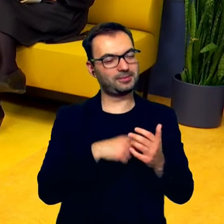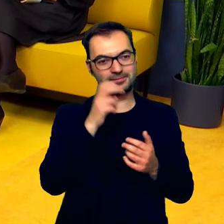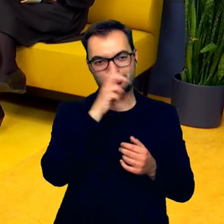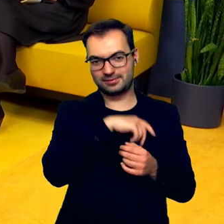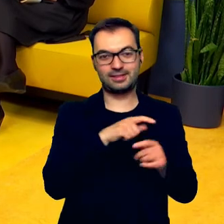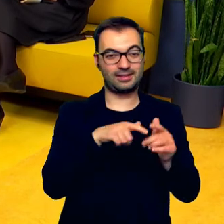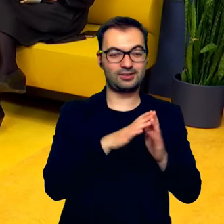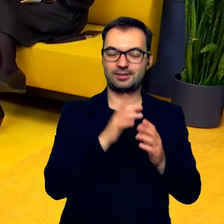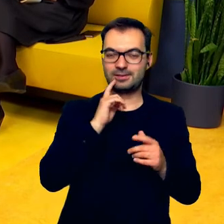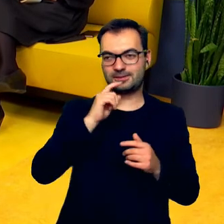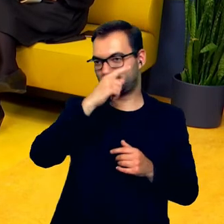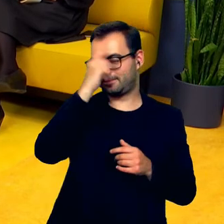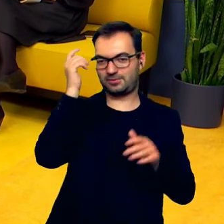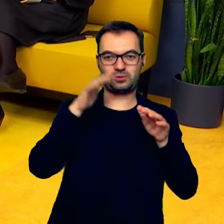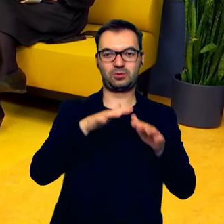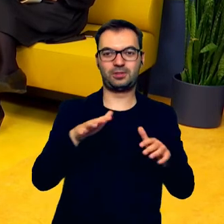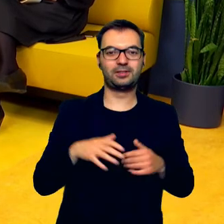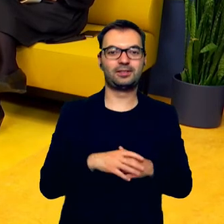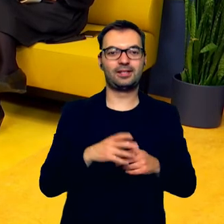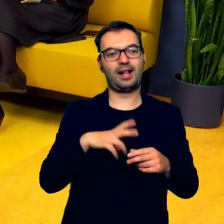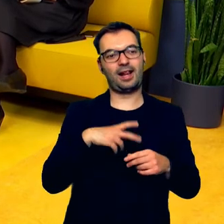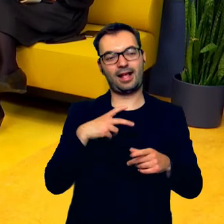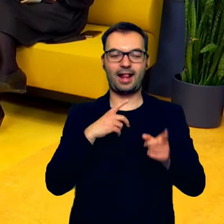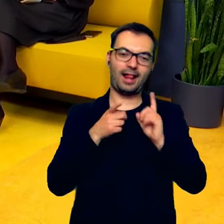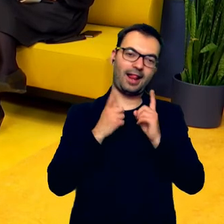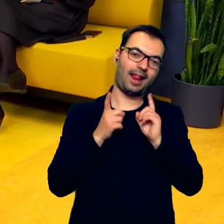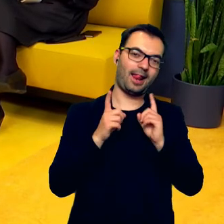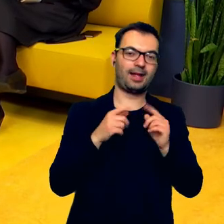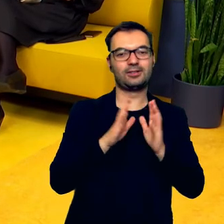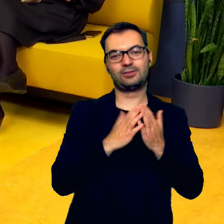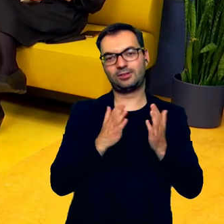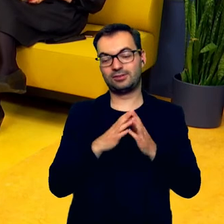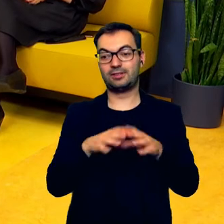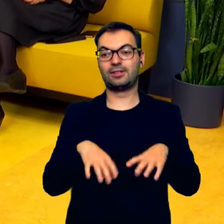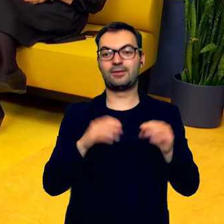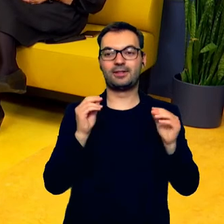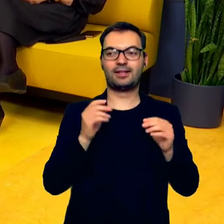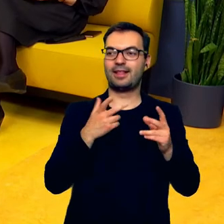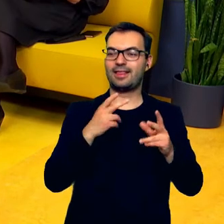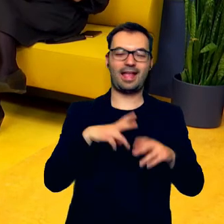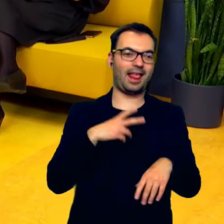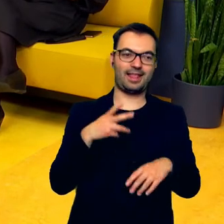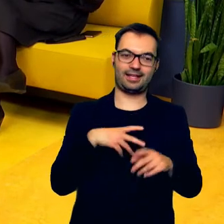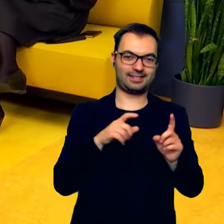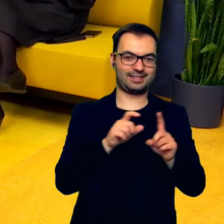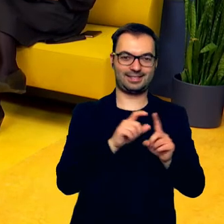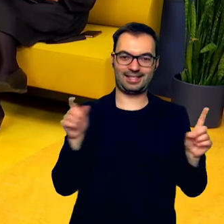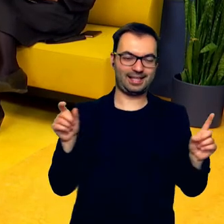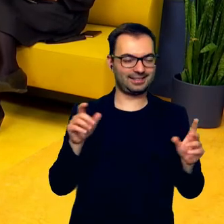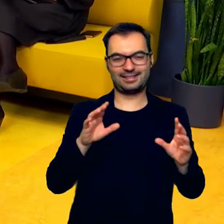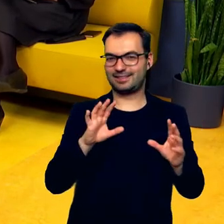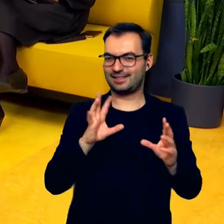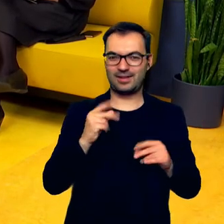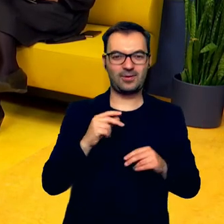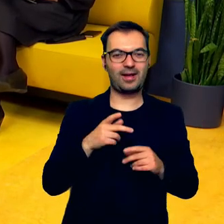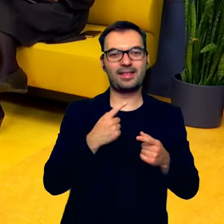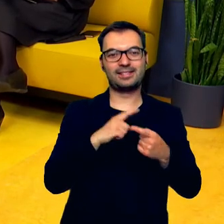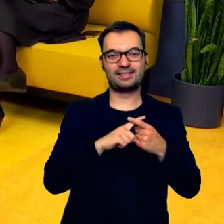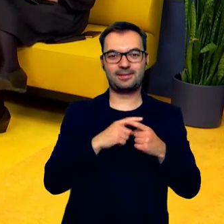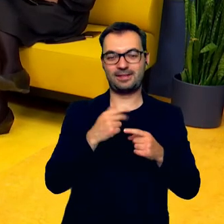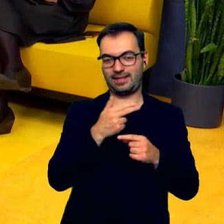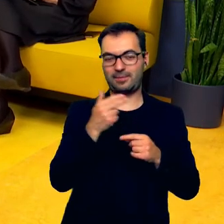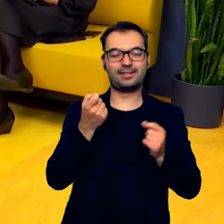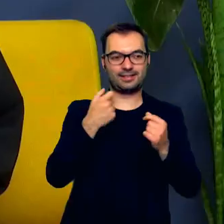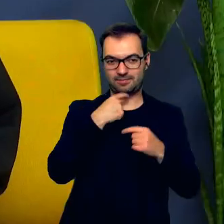smaczek i takich smaczków naprawdę jest sporo. My tak elegancko rozmawiamy o tej powieści, ona się zaczyna od tak nieeleganckiego zdania i tak nieeleganckiego motywu, o